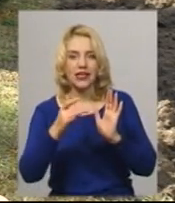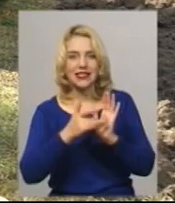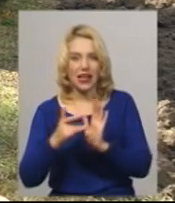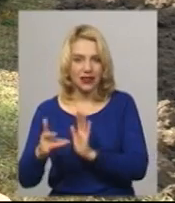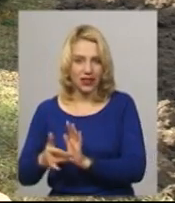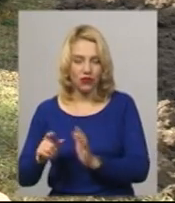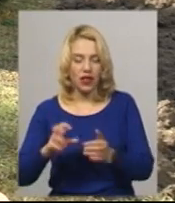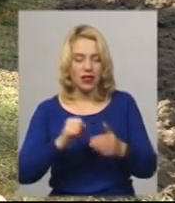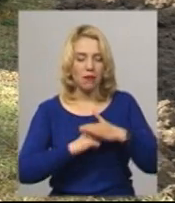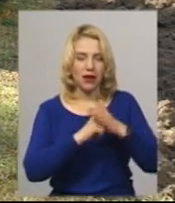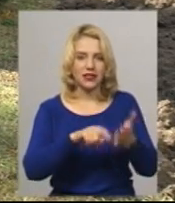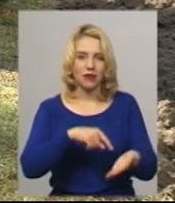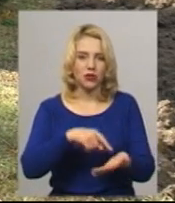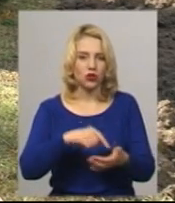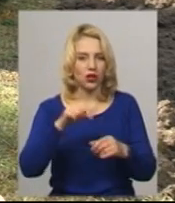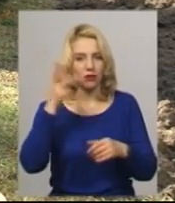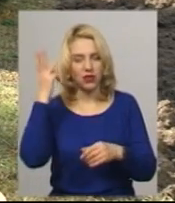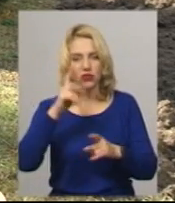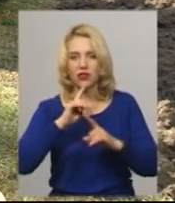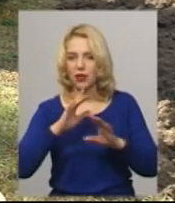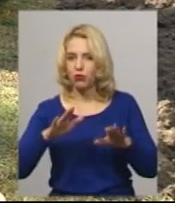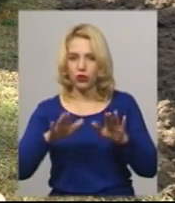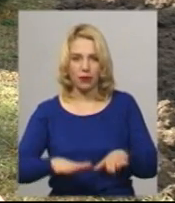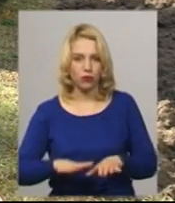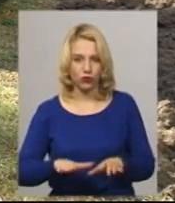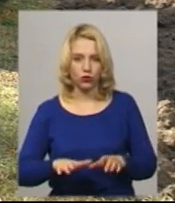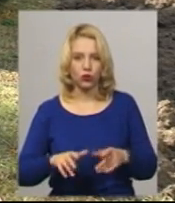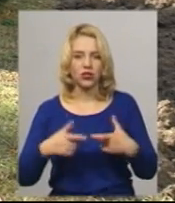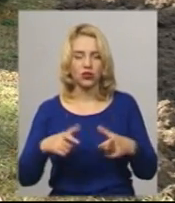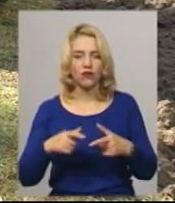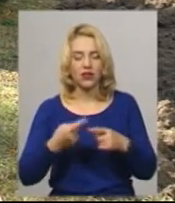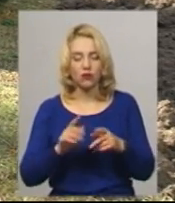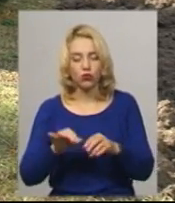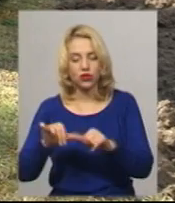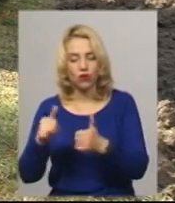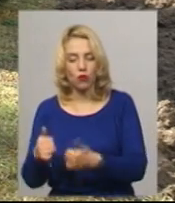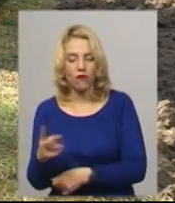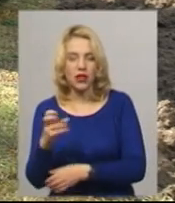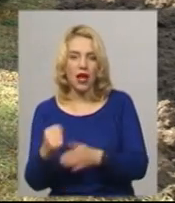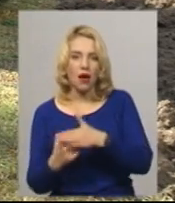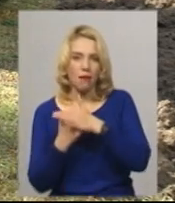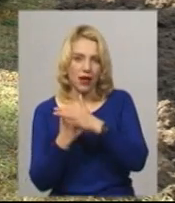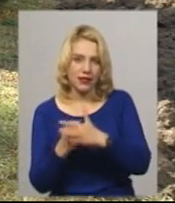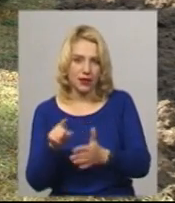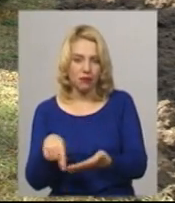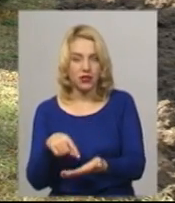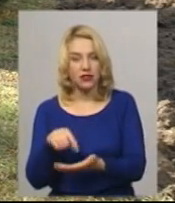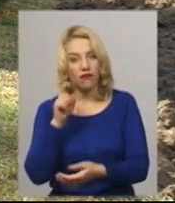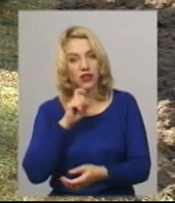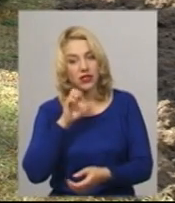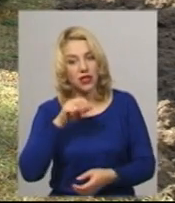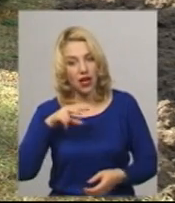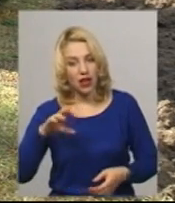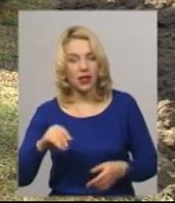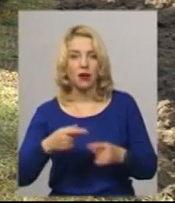базі міста Хмельницького в нас не буде сформовано пункт тестування, буде сформований він на базі міста Вінниці, але